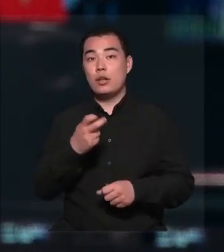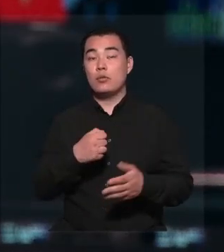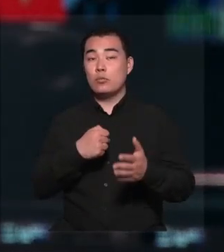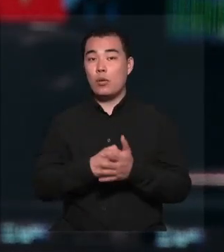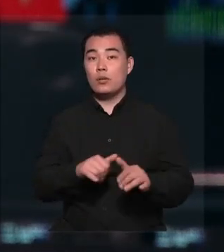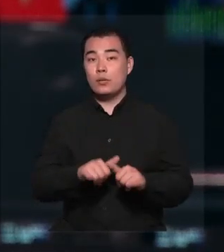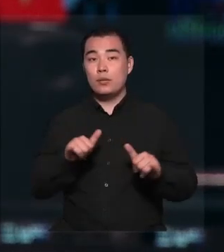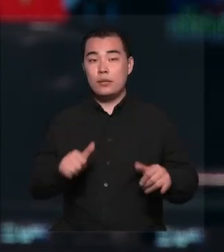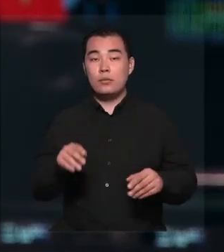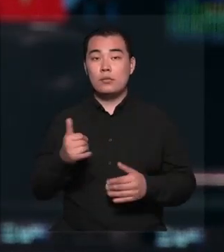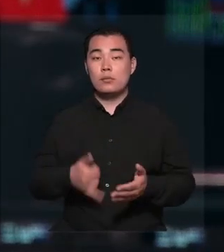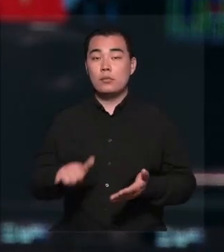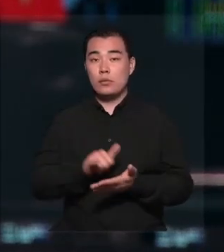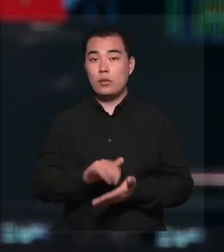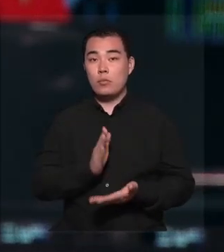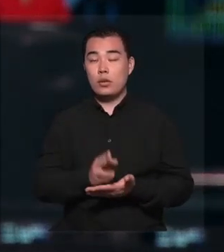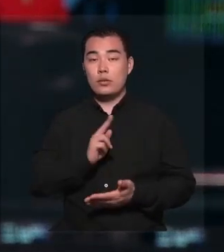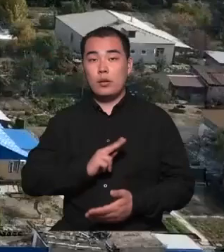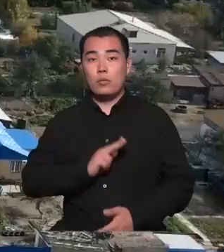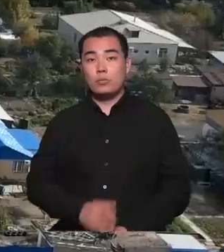жеткізіп, жұмыс қарқынын күшейтпек.